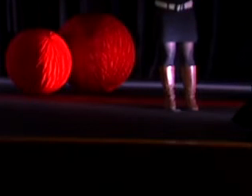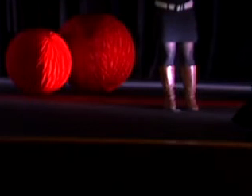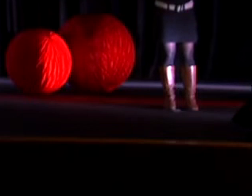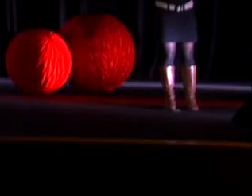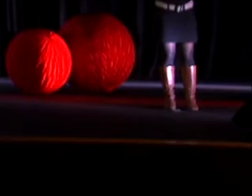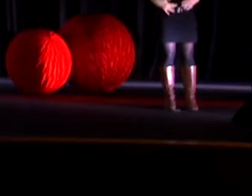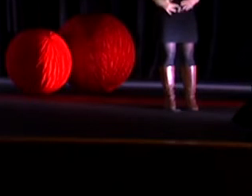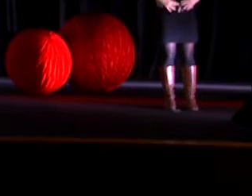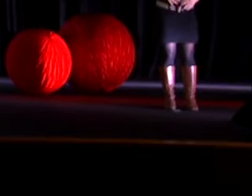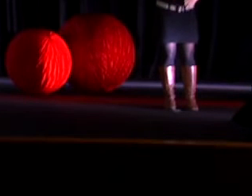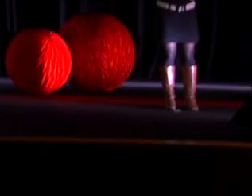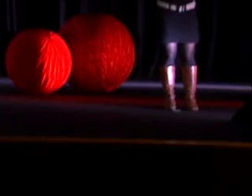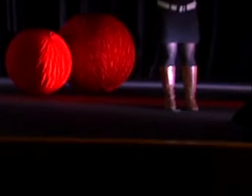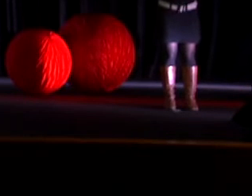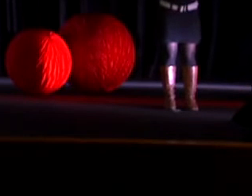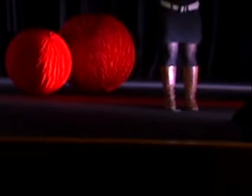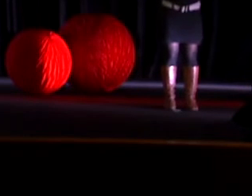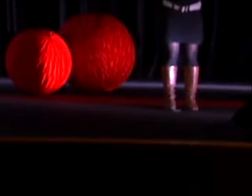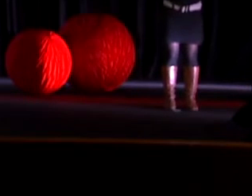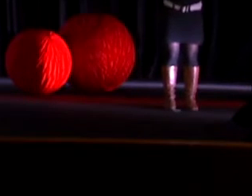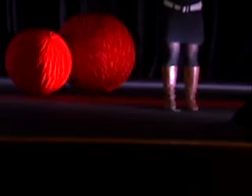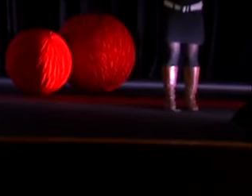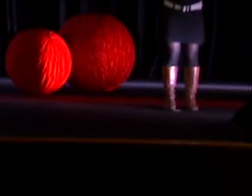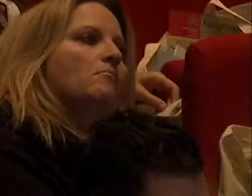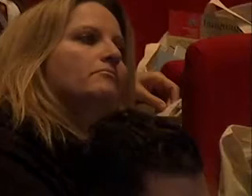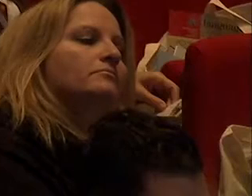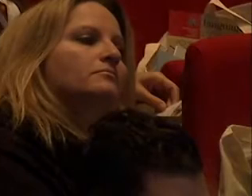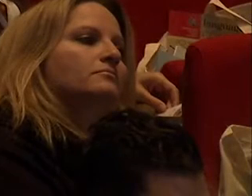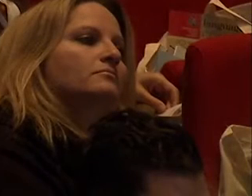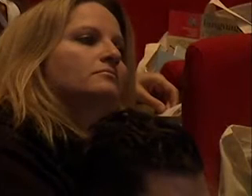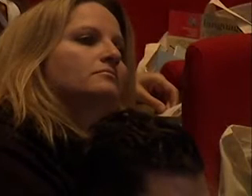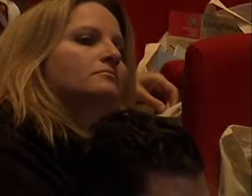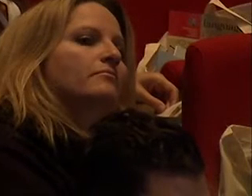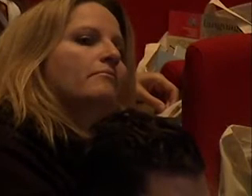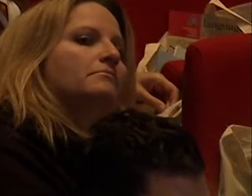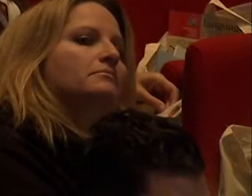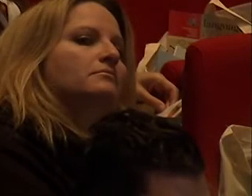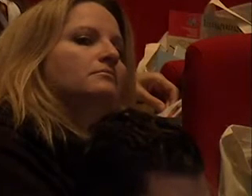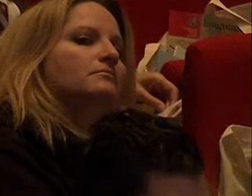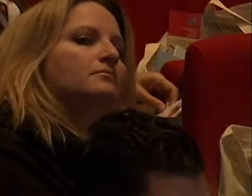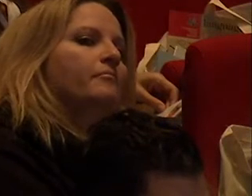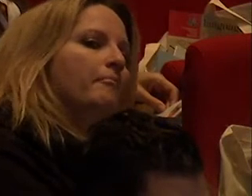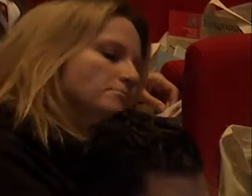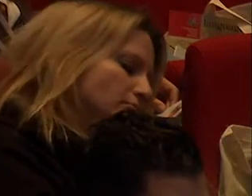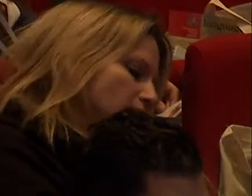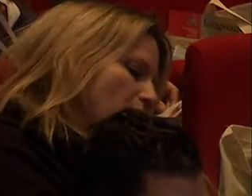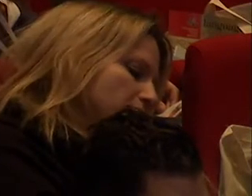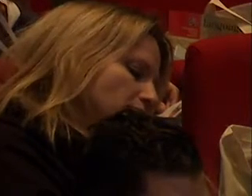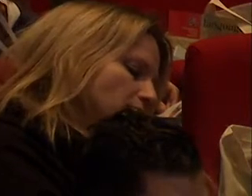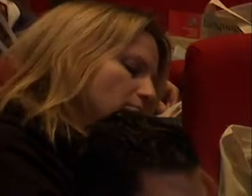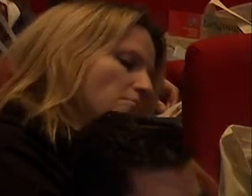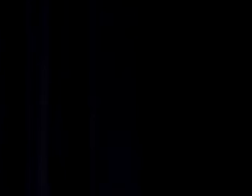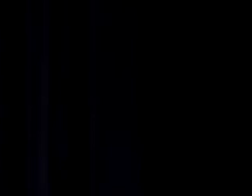Δεν του έκανε καρδιά να το πουλήσει. Το χάρισε στη γυναίκα του. Και εκείνη το φορούσε